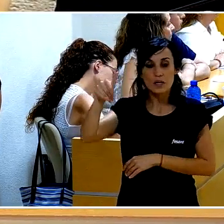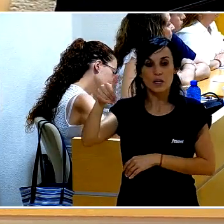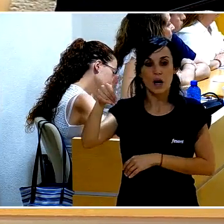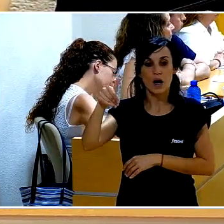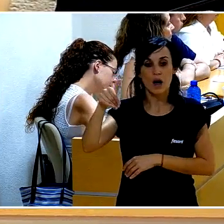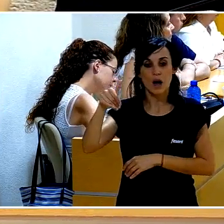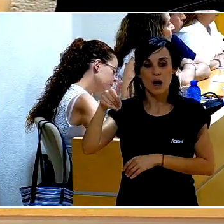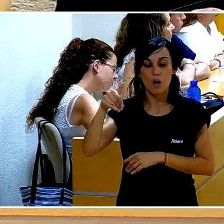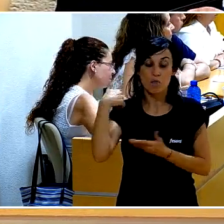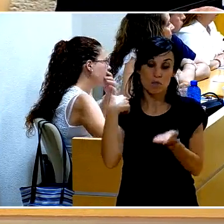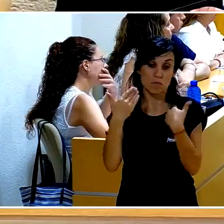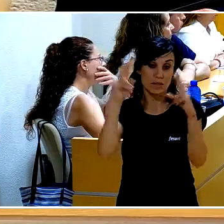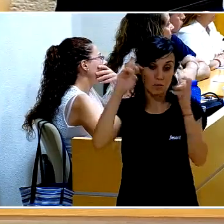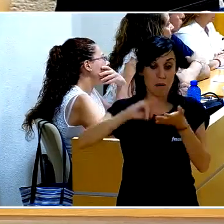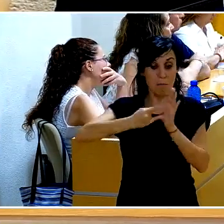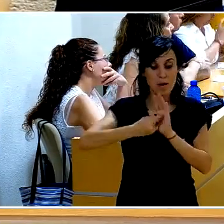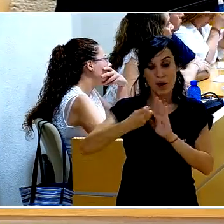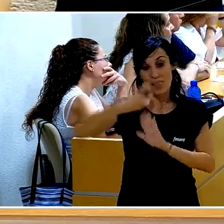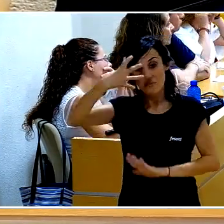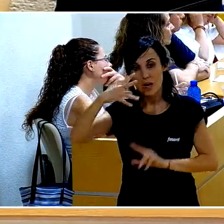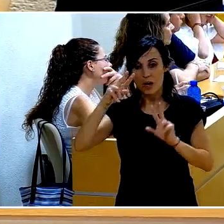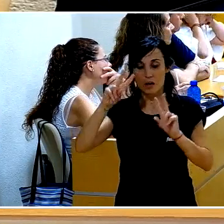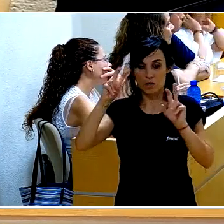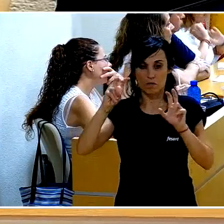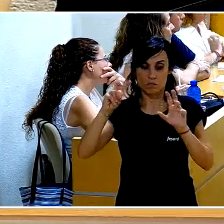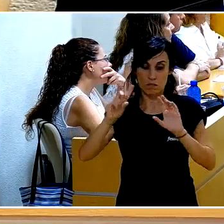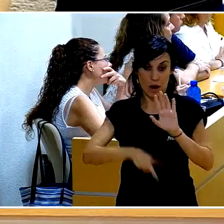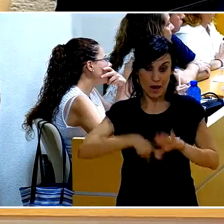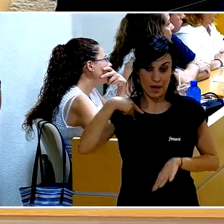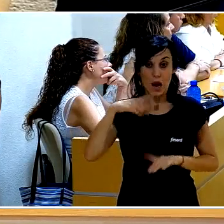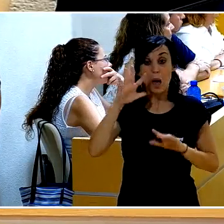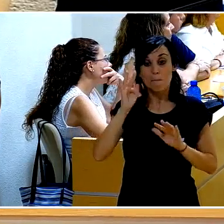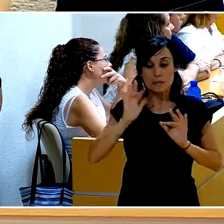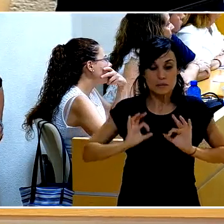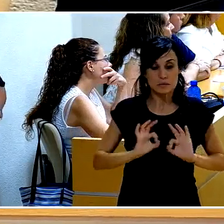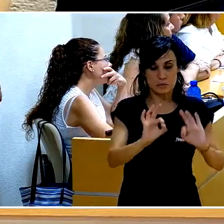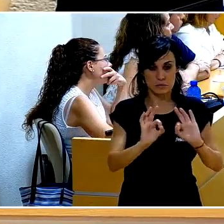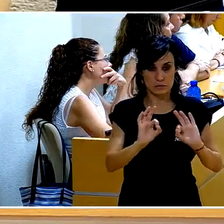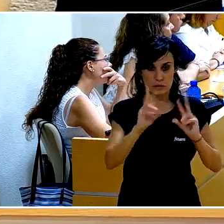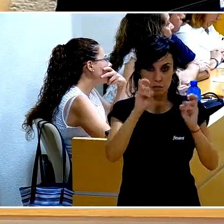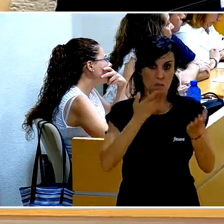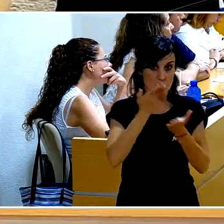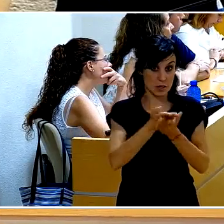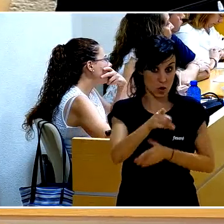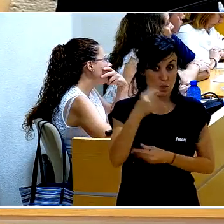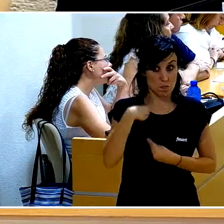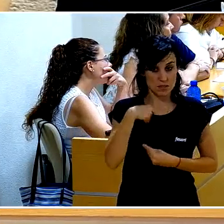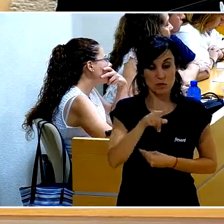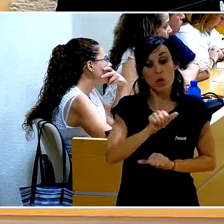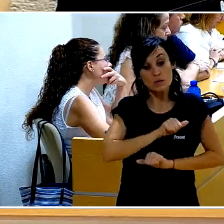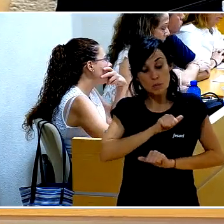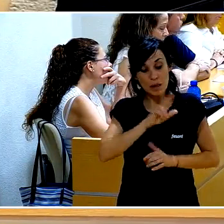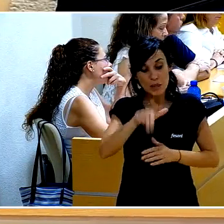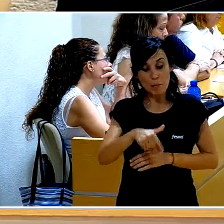tractar tot el pla edificant en el seu conjunt, i en particular també esta petició. Estem a l'espera també que